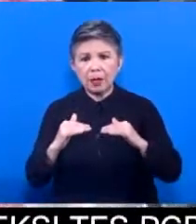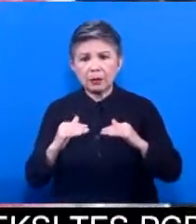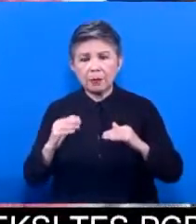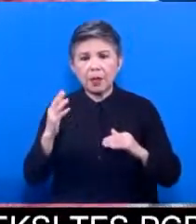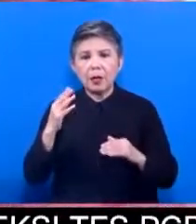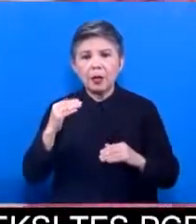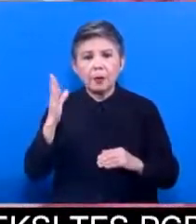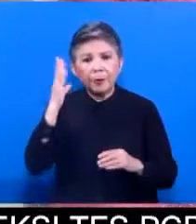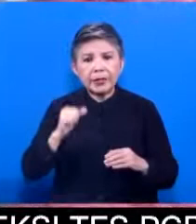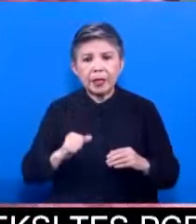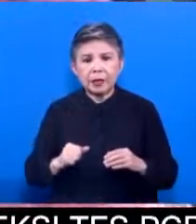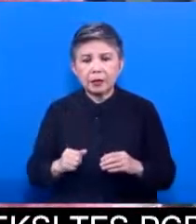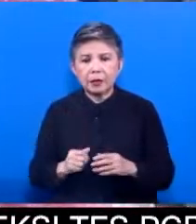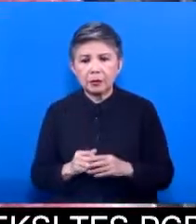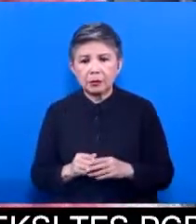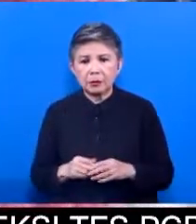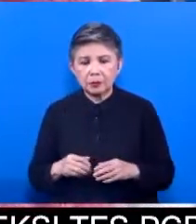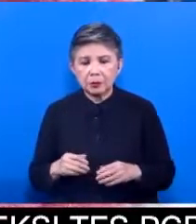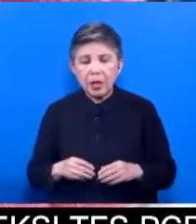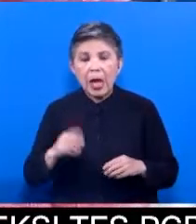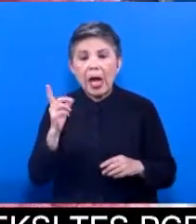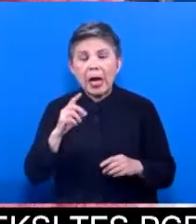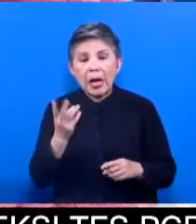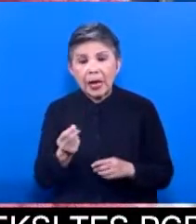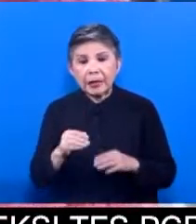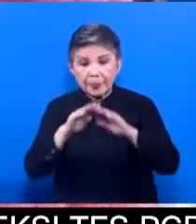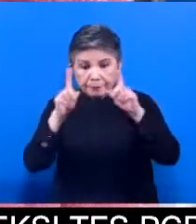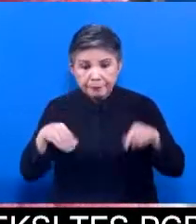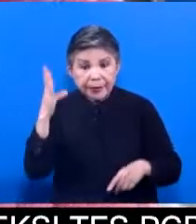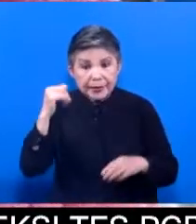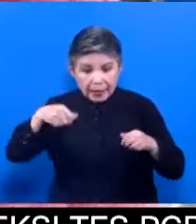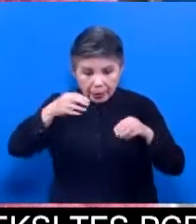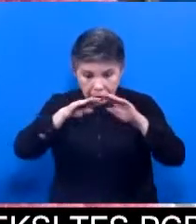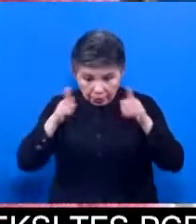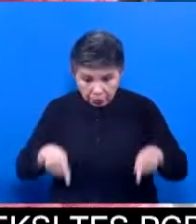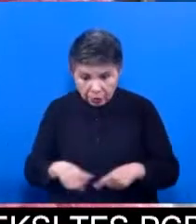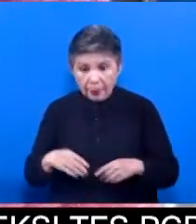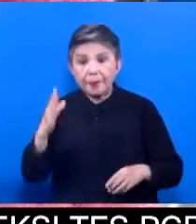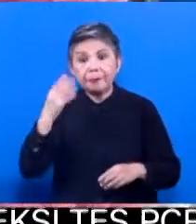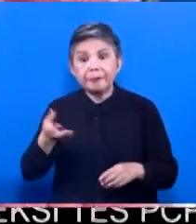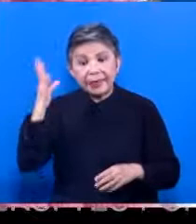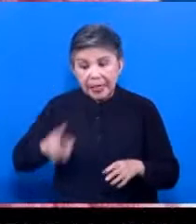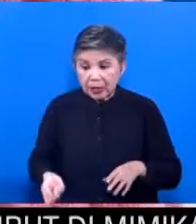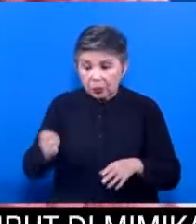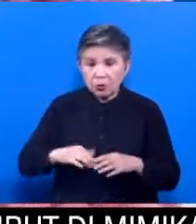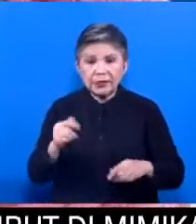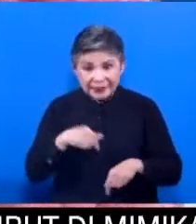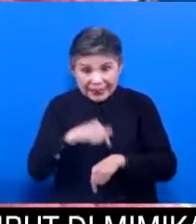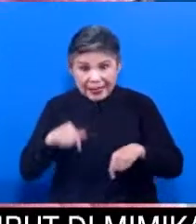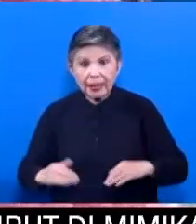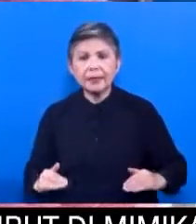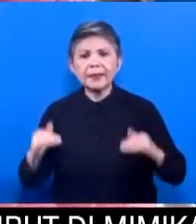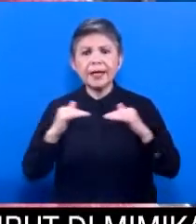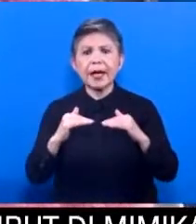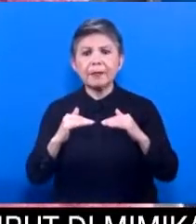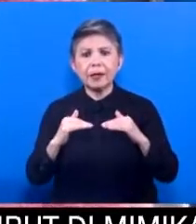curah, minyak itu minyak kemasan. Minyak kemasan sih agak irit lagi dipakai. Ya kalau misalnya untuk